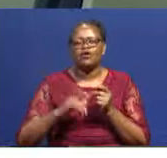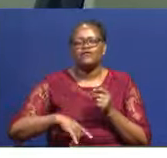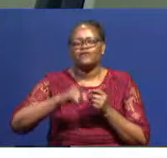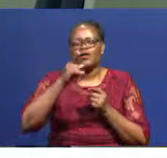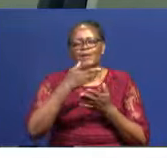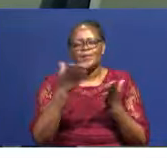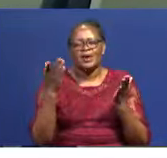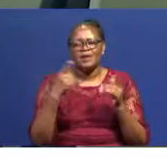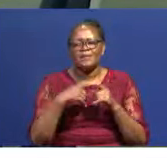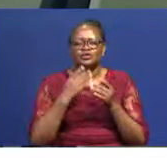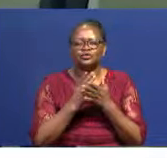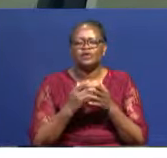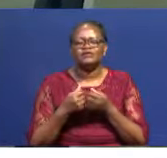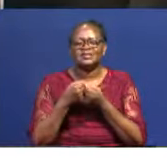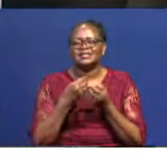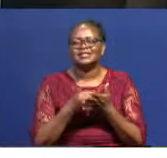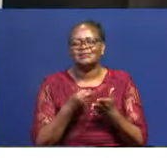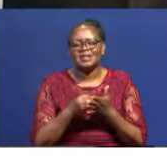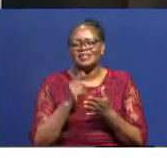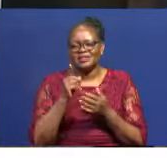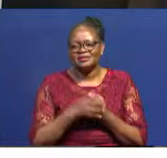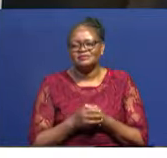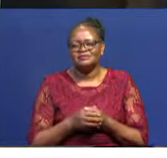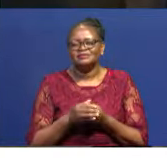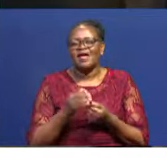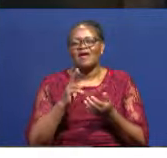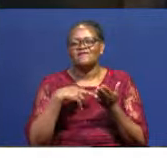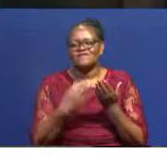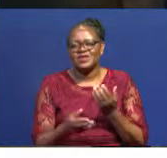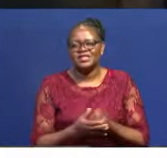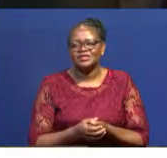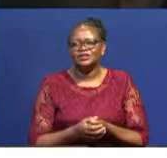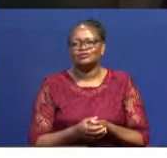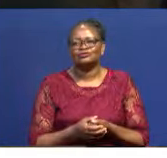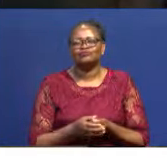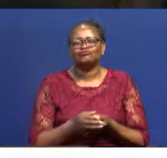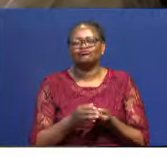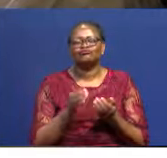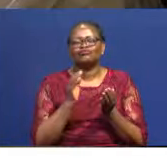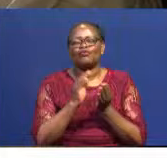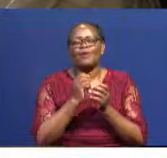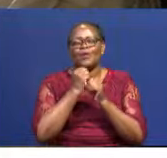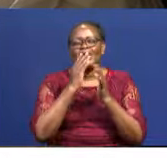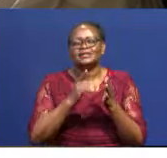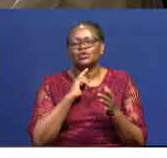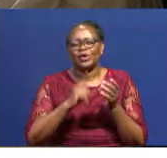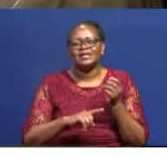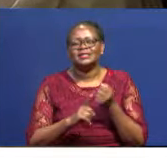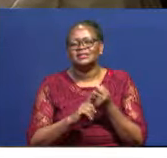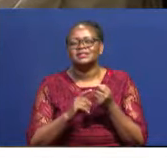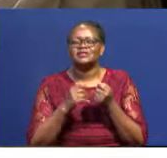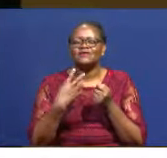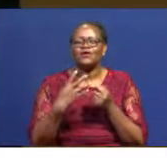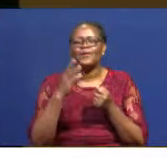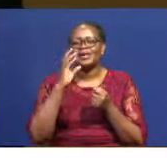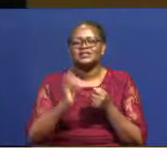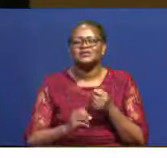kifedha. Shirika hilo ambalo limeshindwa kuwadumisha wafanyakazi linasema 64% ya wafanyakazi